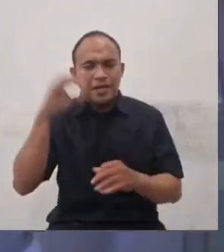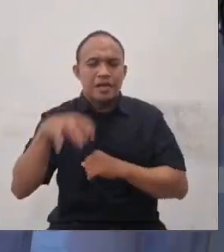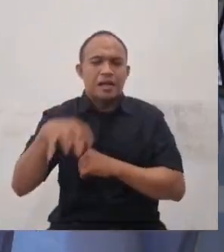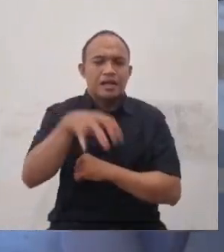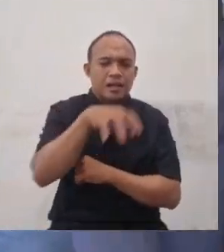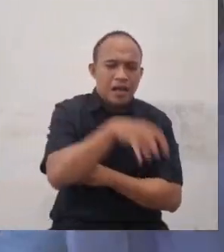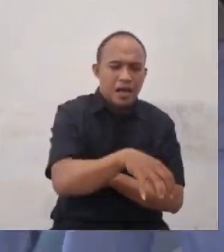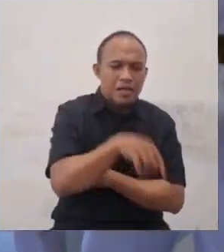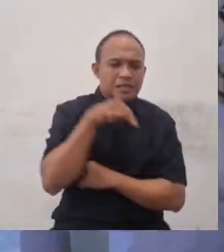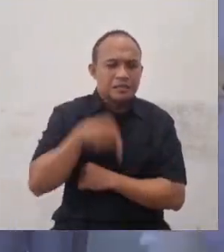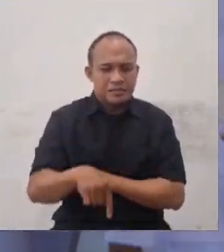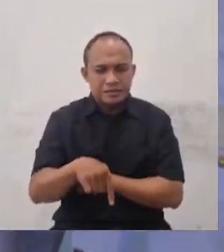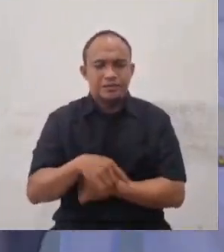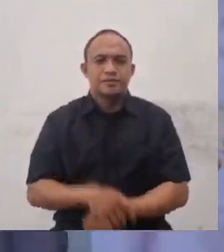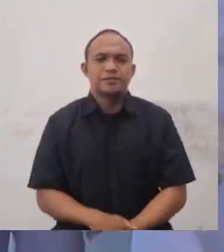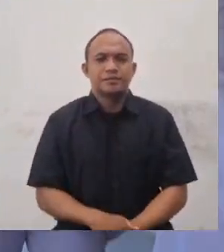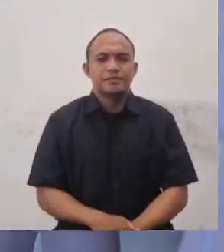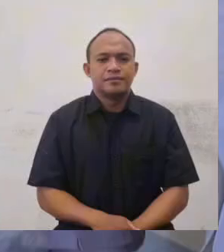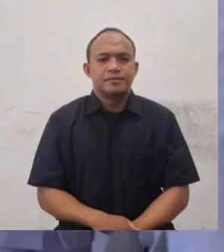memimpin daerah ini.